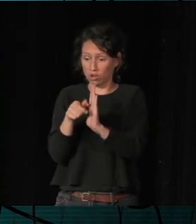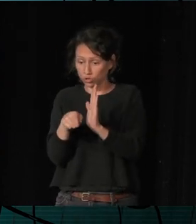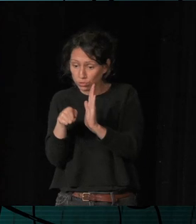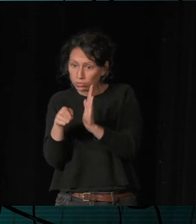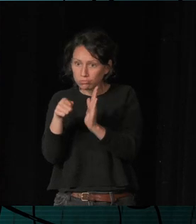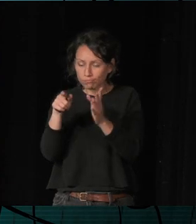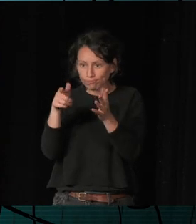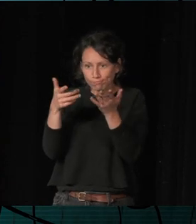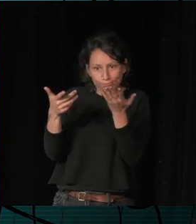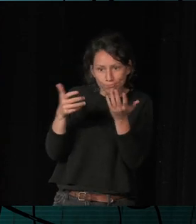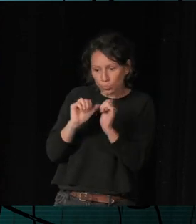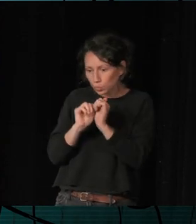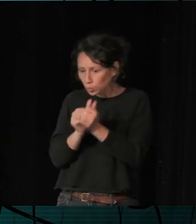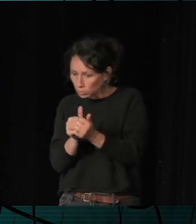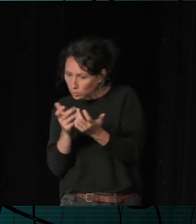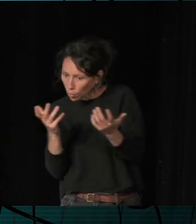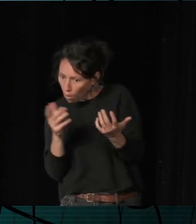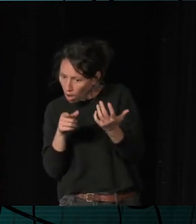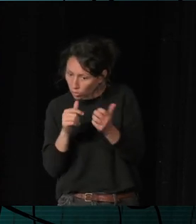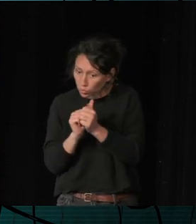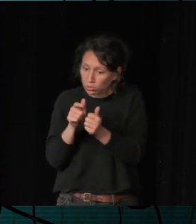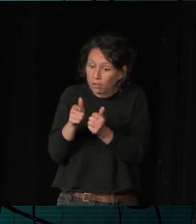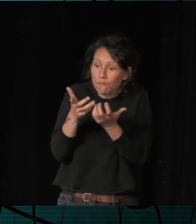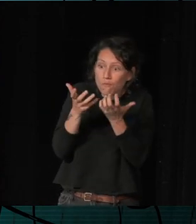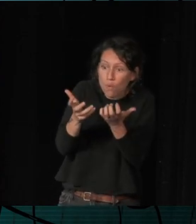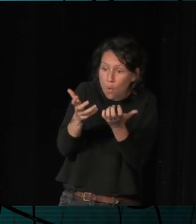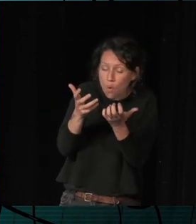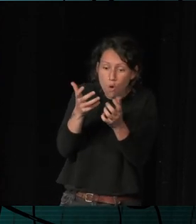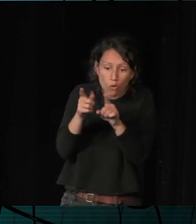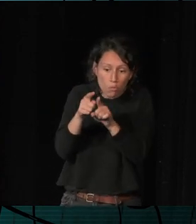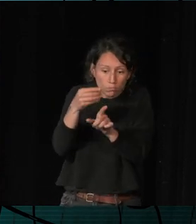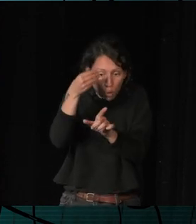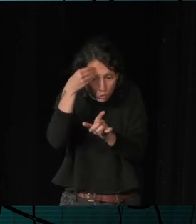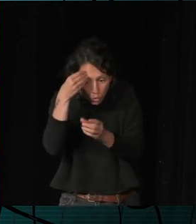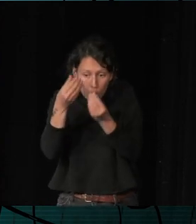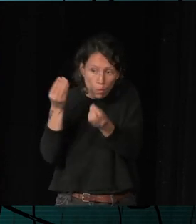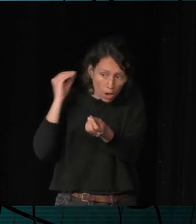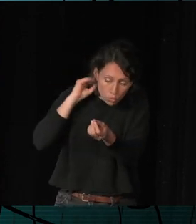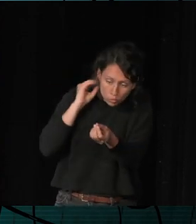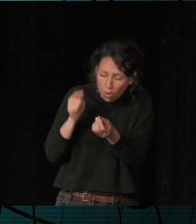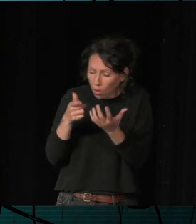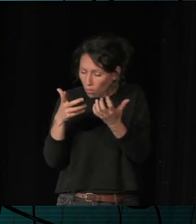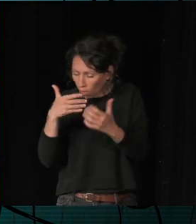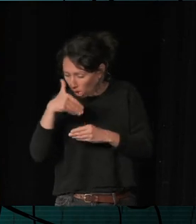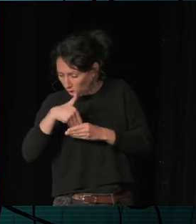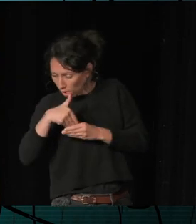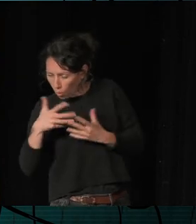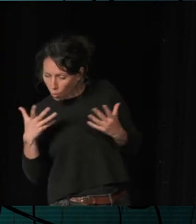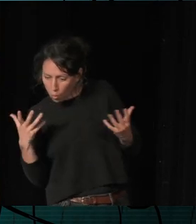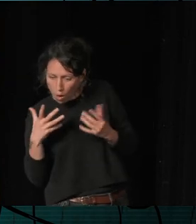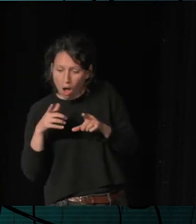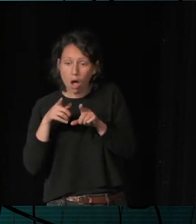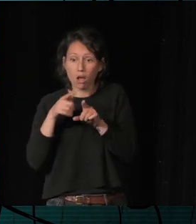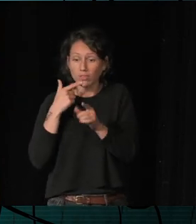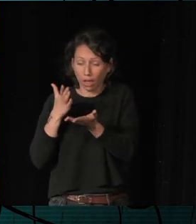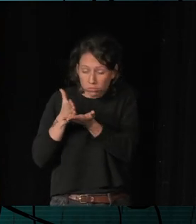fois son vouloir conscient, son vouloir inconscient, et puis les obstacles qu'il va rencontrer face à ça,